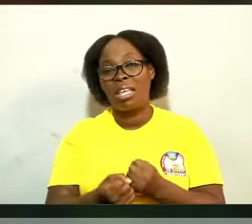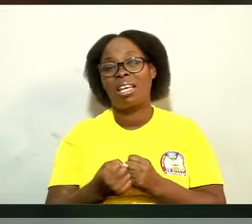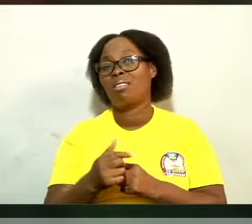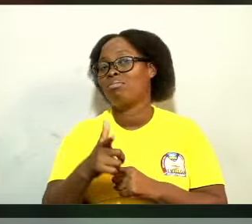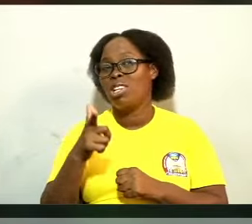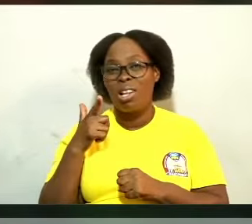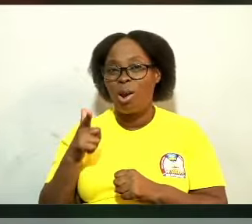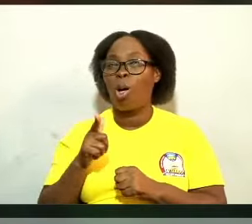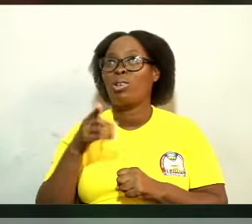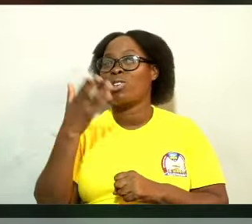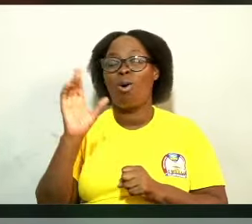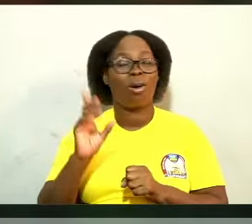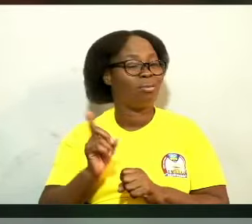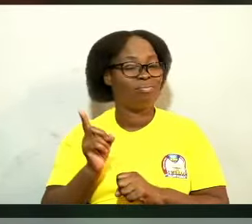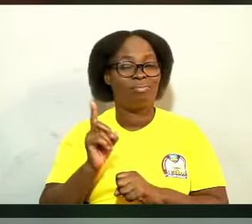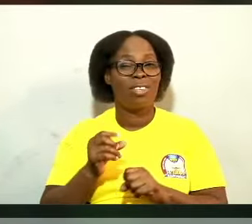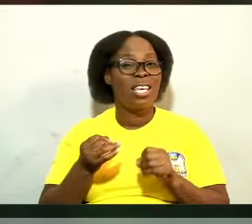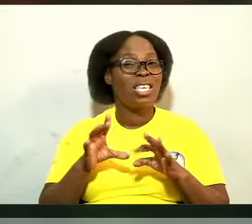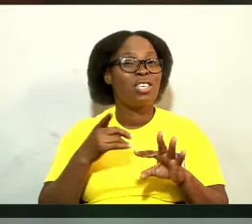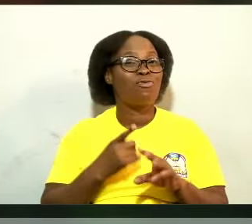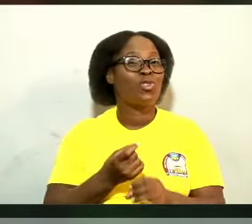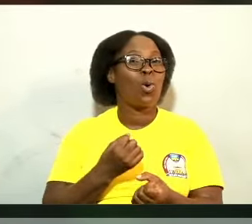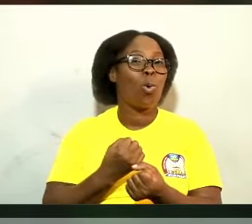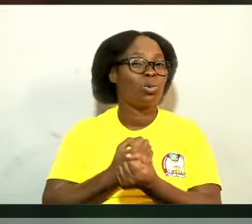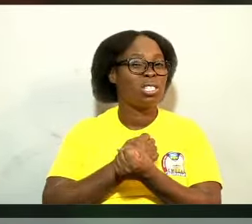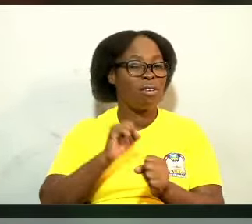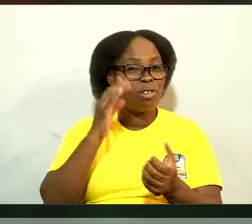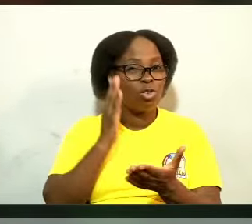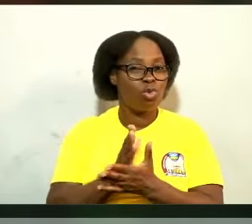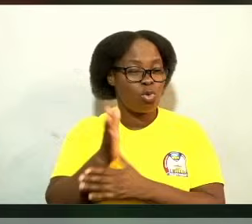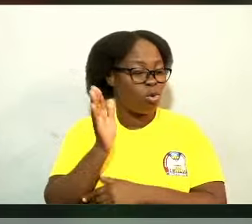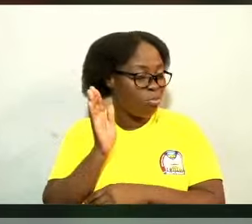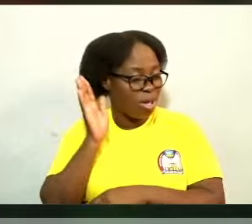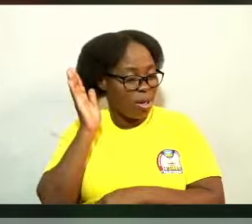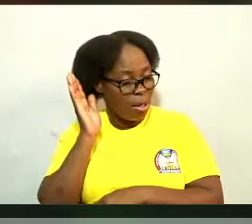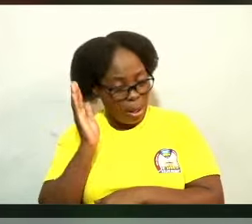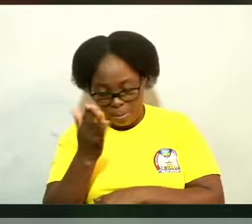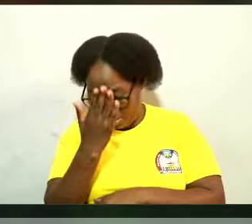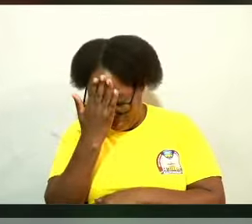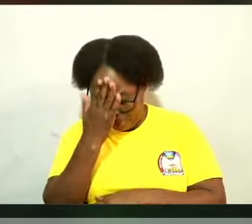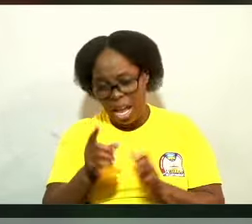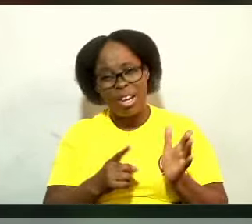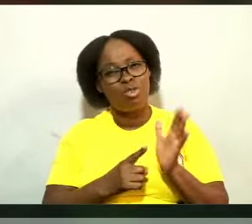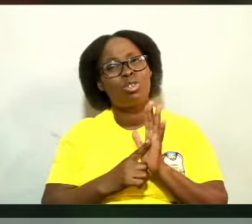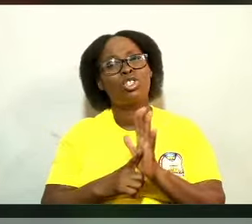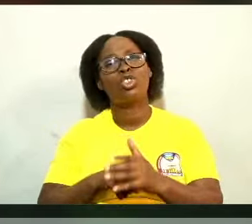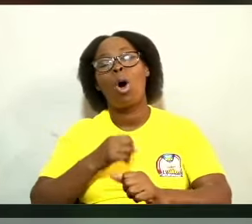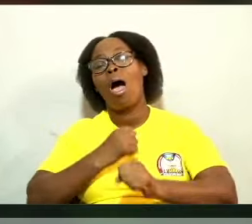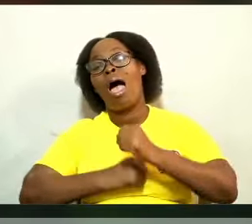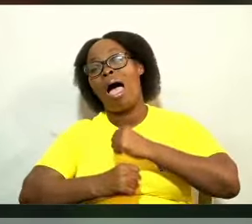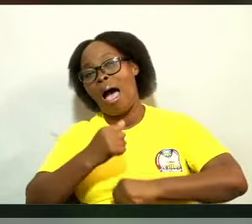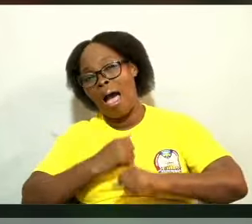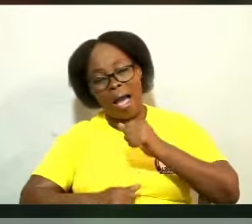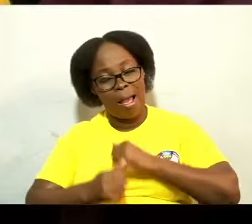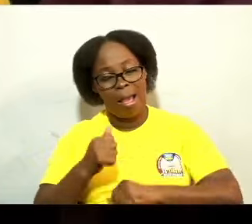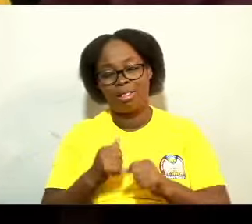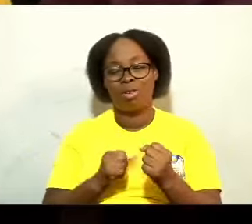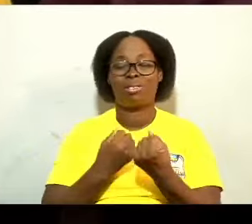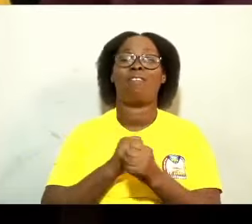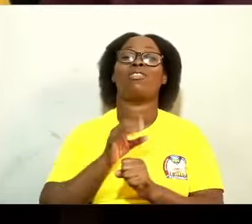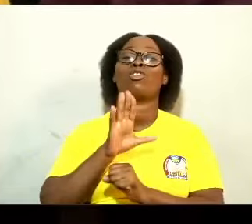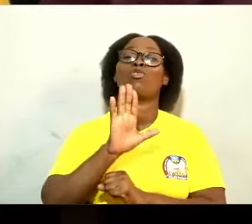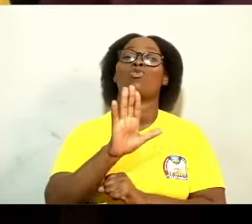Kama umeokolewa, utakuwa mtii, mwaminifu, na utaonyesha matendo ya wokovu wako kwa